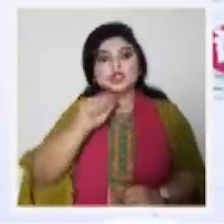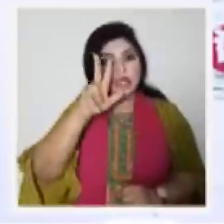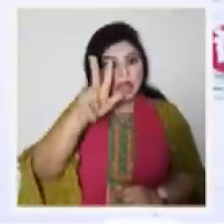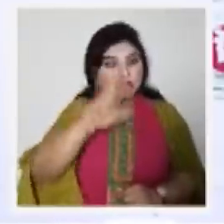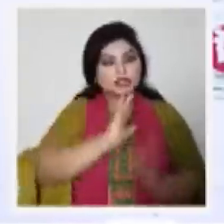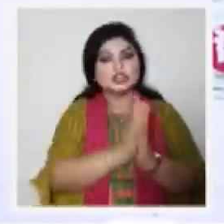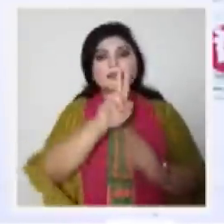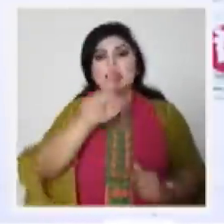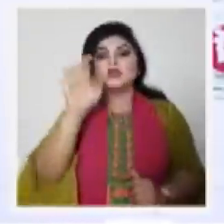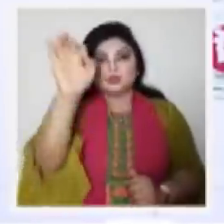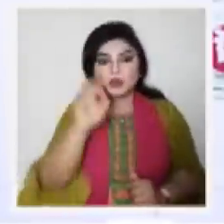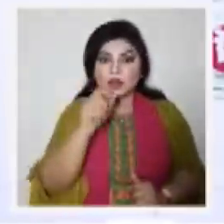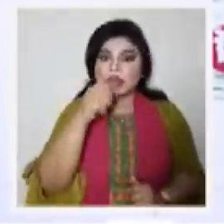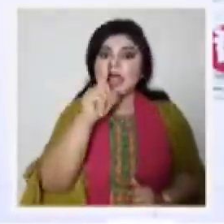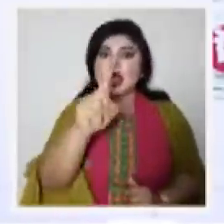2,266 জন,